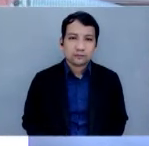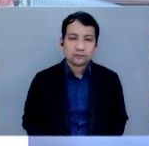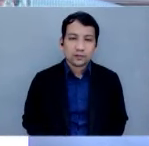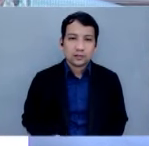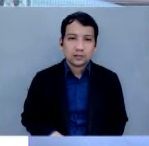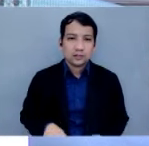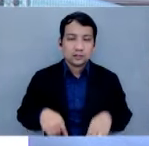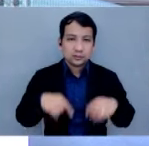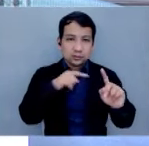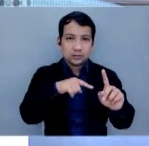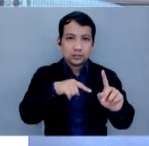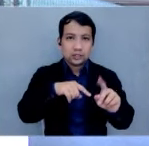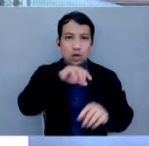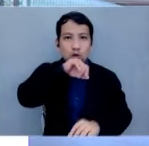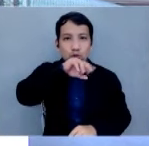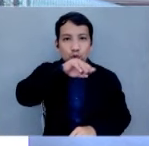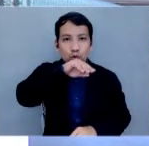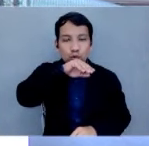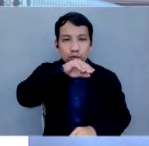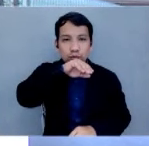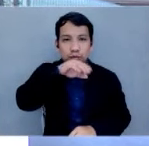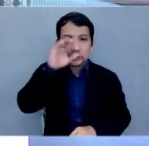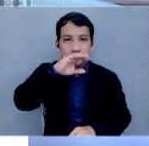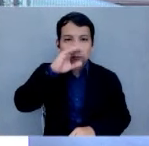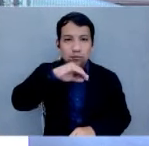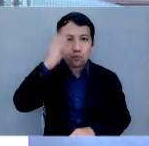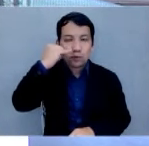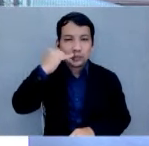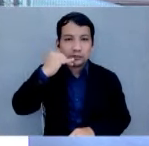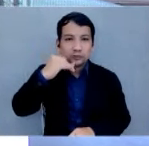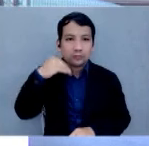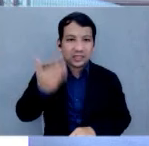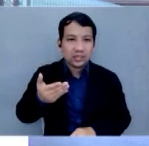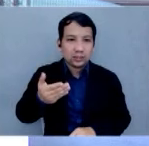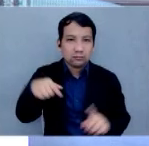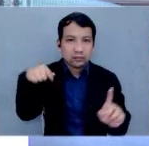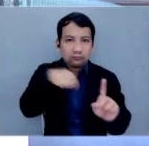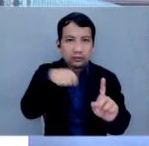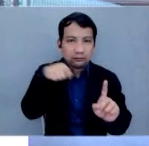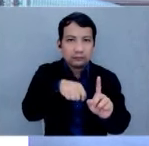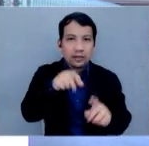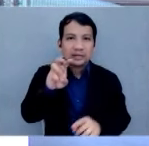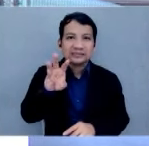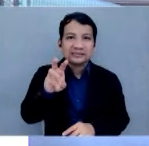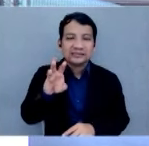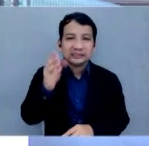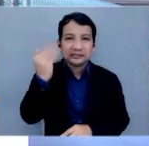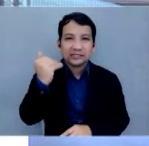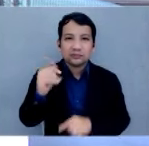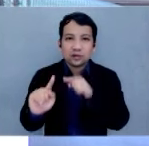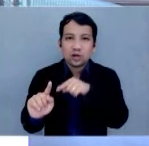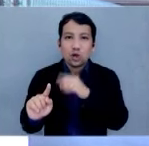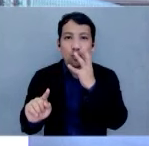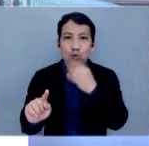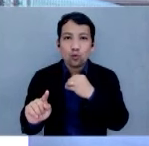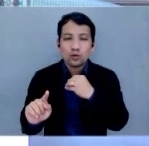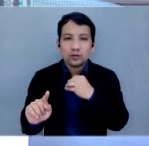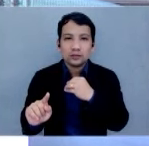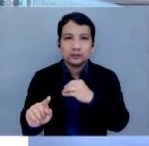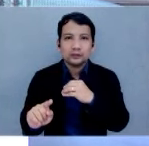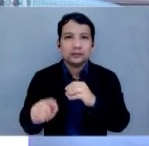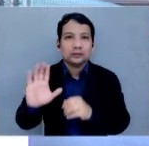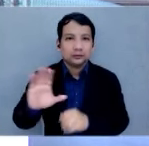Ligtas ang isang lolo sa Argao, Cebu matapos pagsasaksakin ng 16 na beses. Ang suspect sa krimen ang kanyang sariling